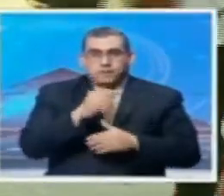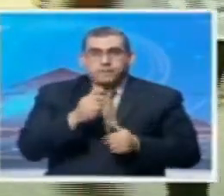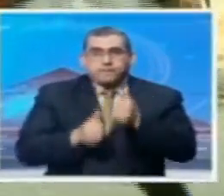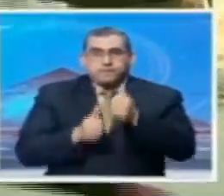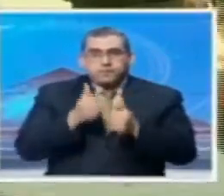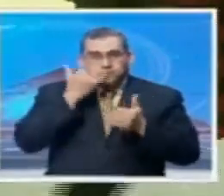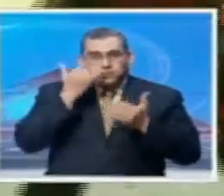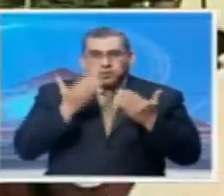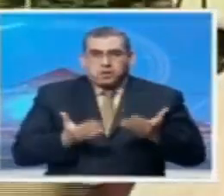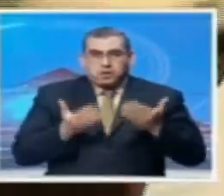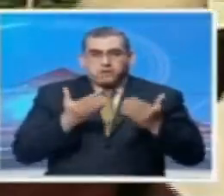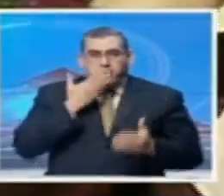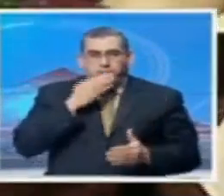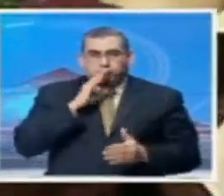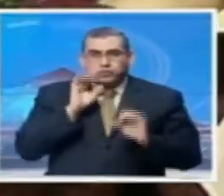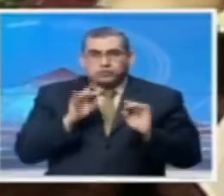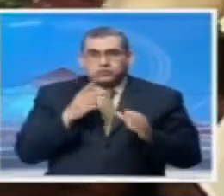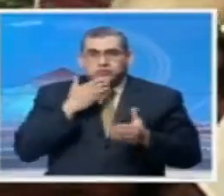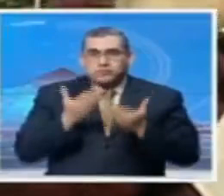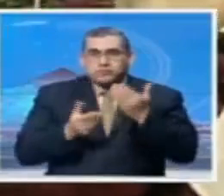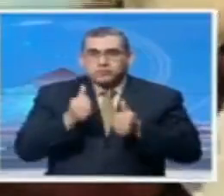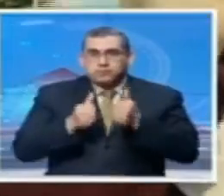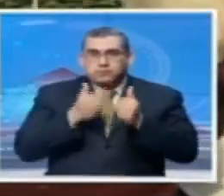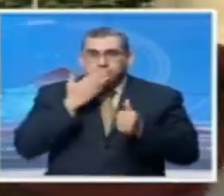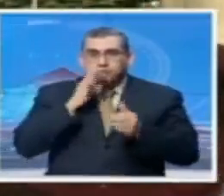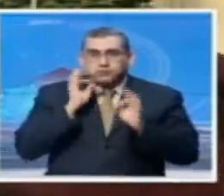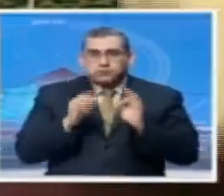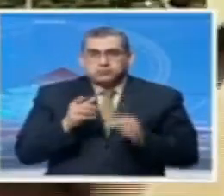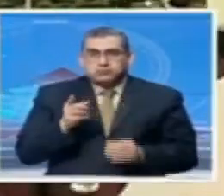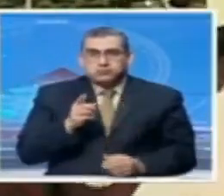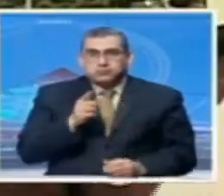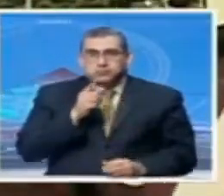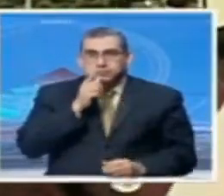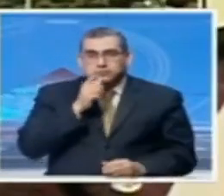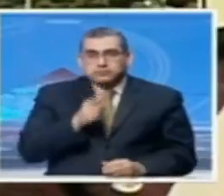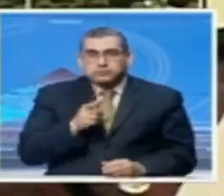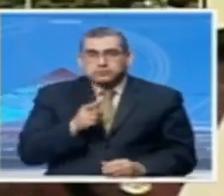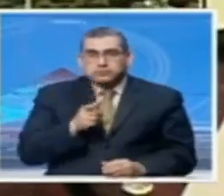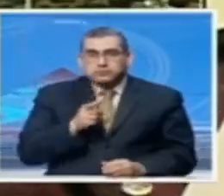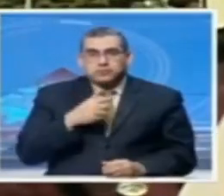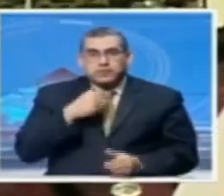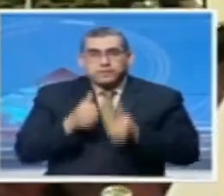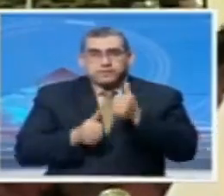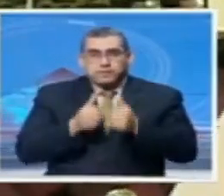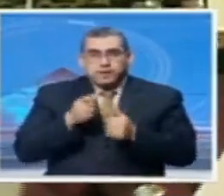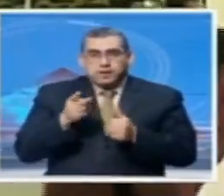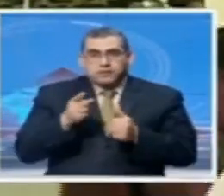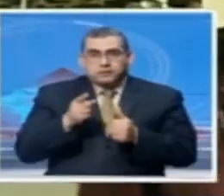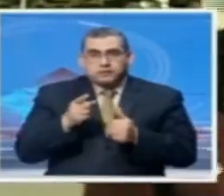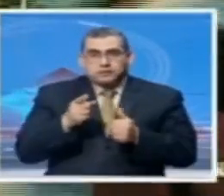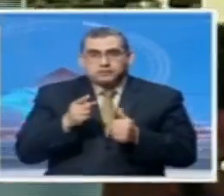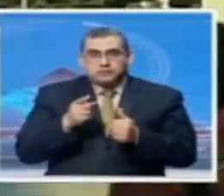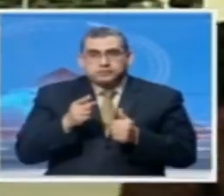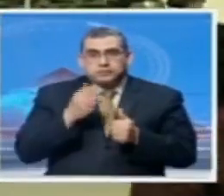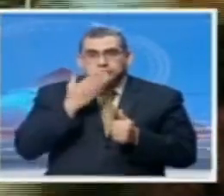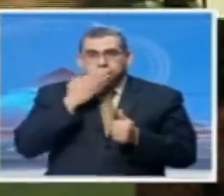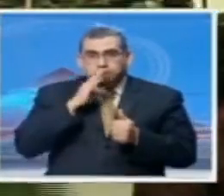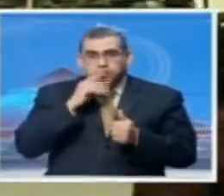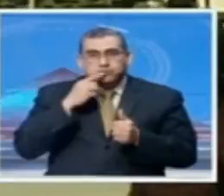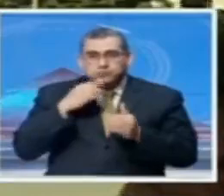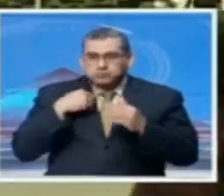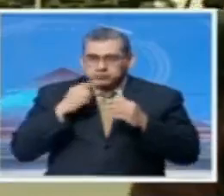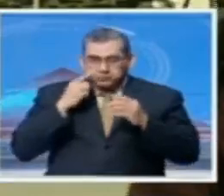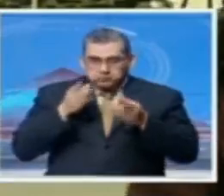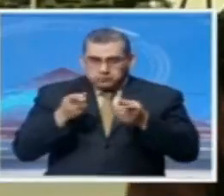سهل الحقيقه، الحمد لله. يعني احنا كنا خارجين فرحانين خالص من الامتحان، ويعني الحمد لله كان في مستوى